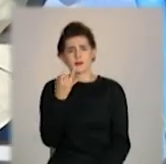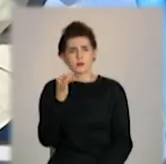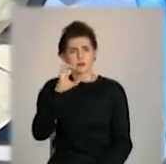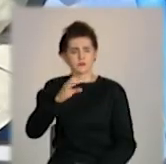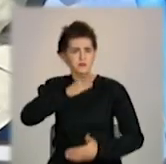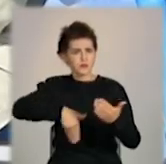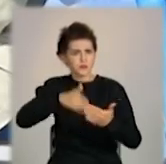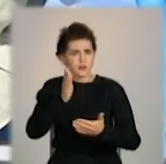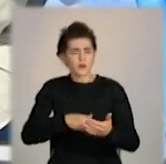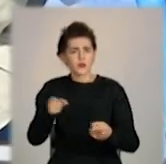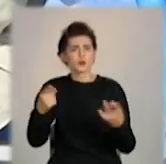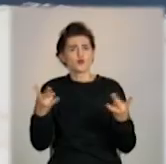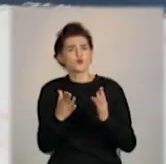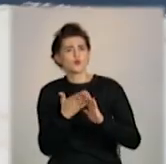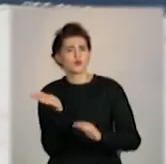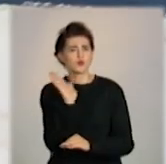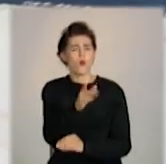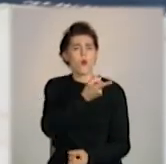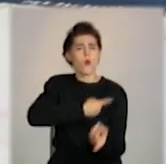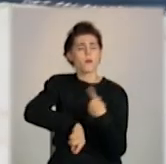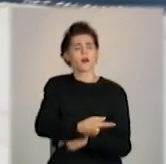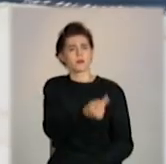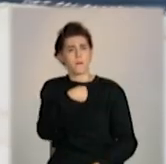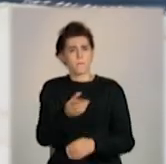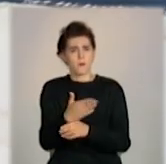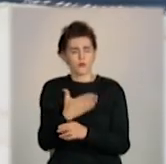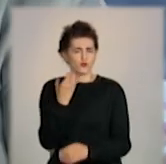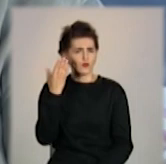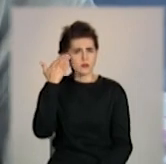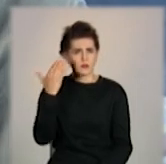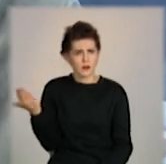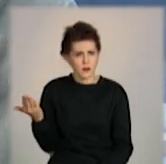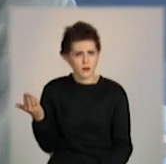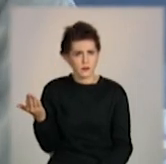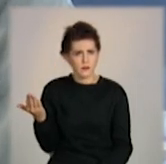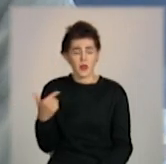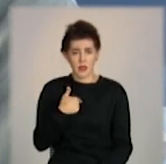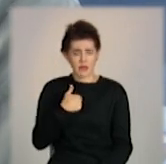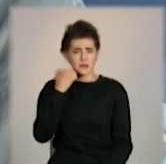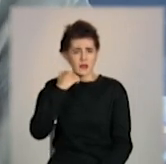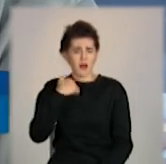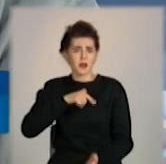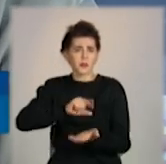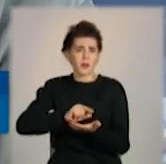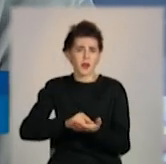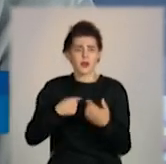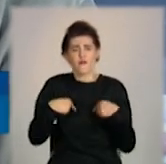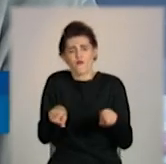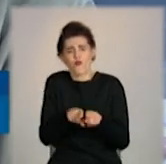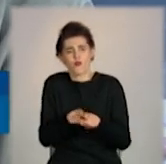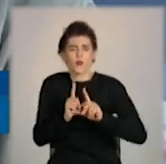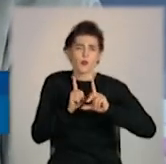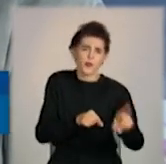додому комишувати. Коли зможе повернутися до Маріуполя, не знає. Нам, пенсіонерам, все одно, ми можемо і не поїхати. А є